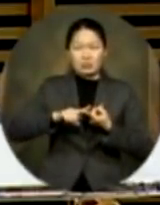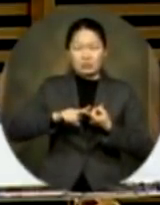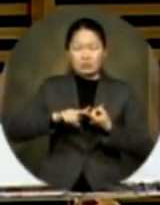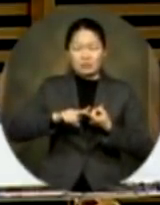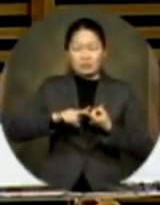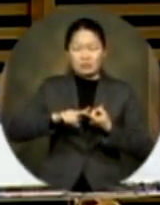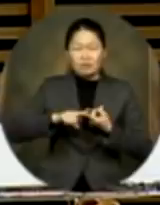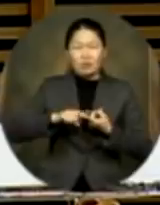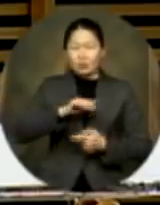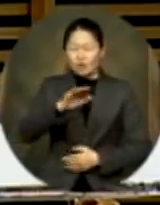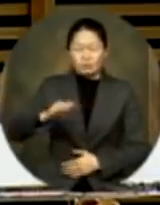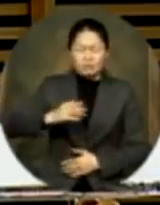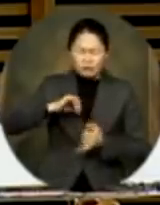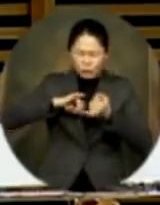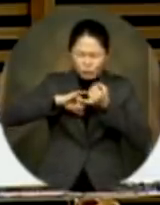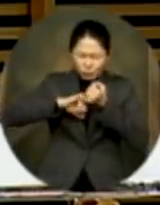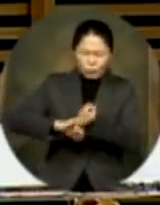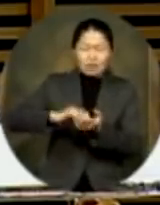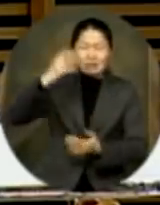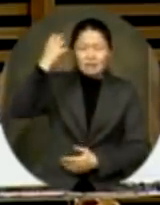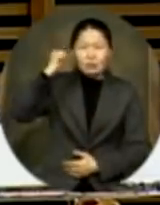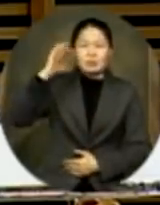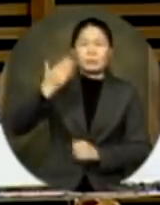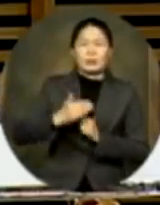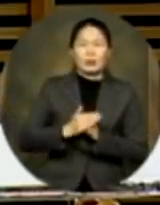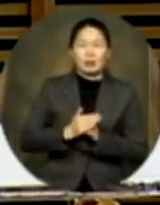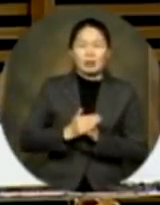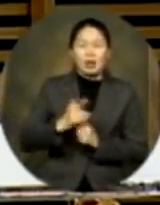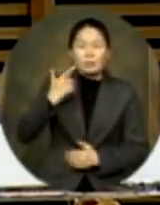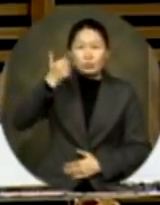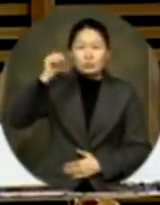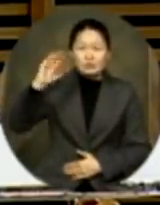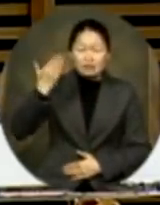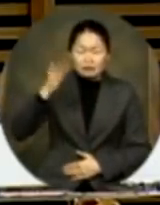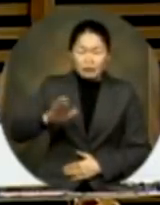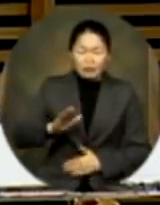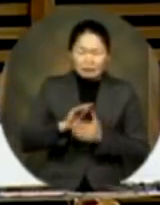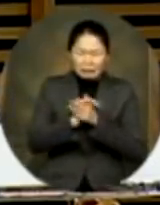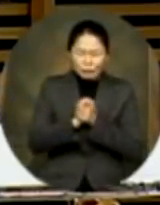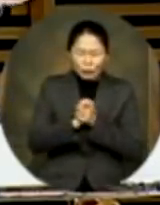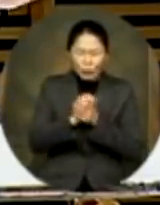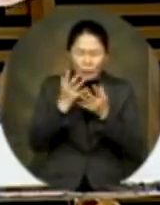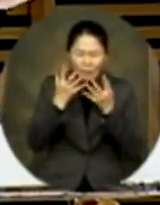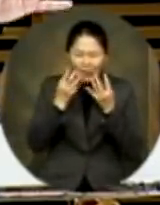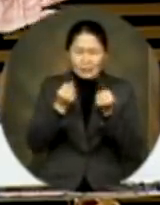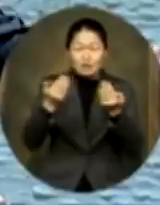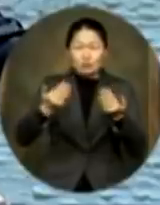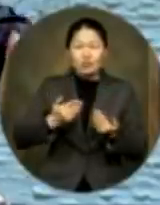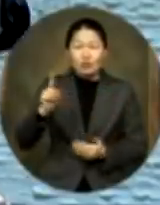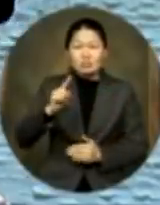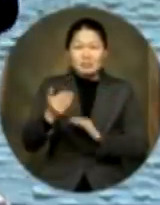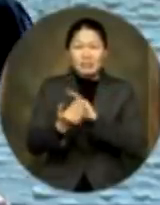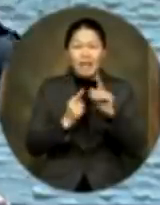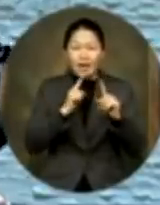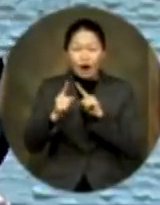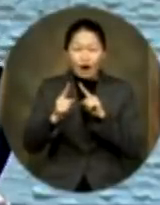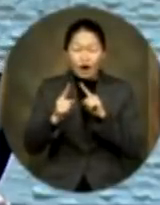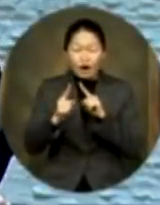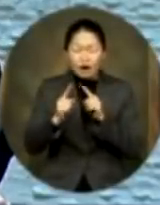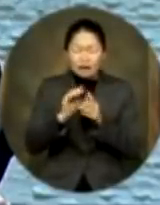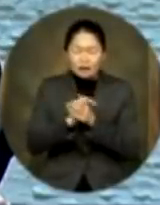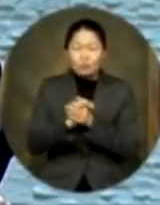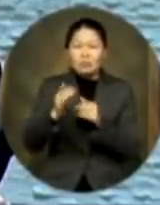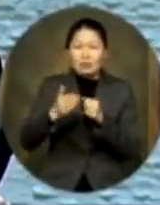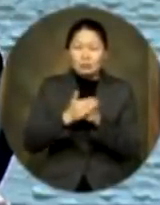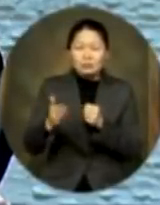이건 절대로 놓치면 안되요 목사가 되는데 기도 많이 해 주는 어떤 사람의 예언 기도 때문에 목사 됐다는